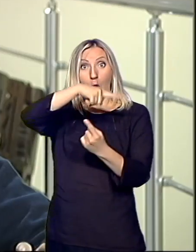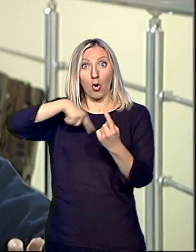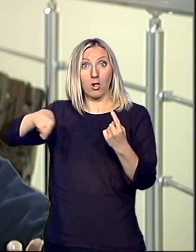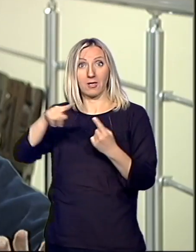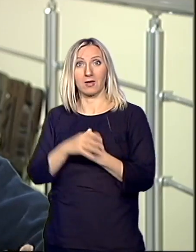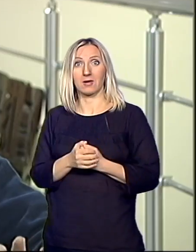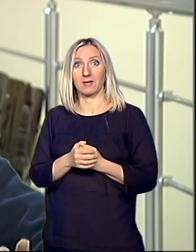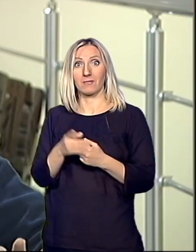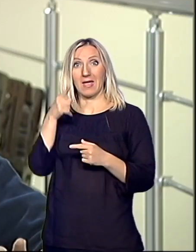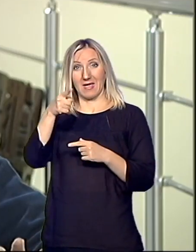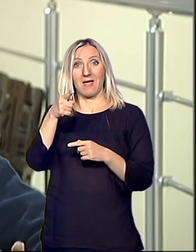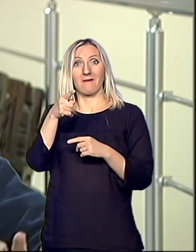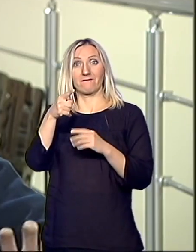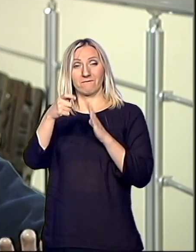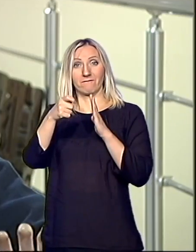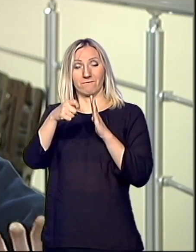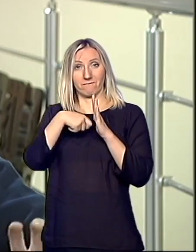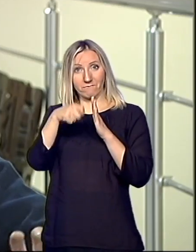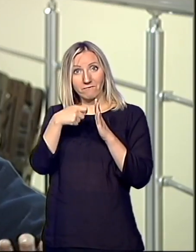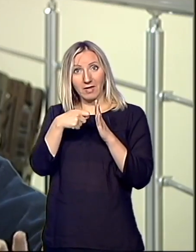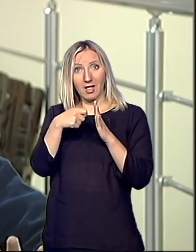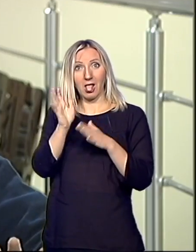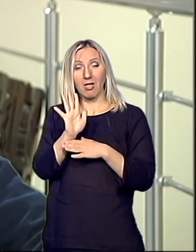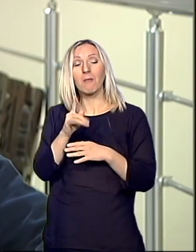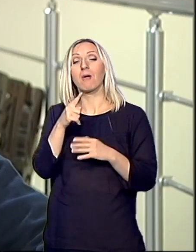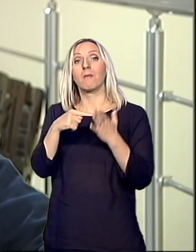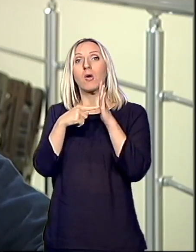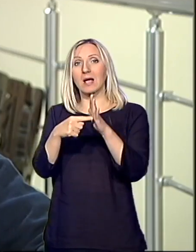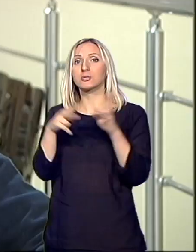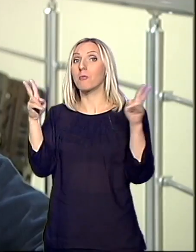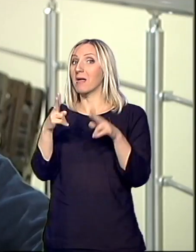stvari pokazuje u manje od 2 sata